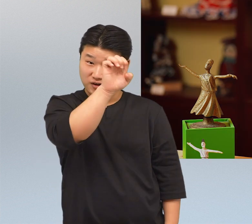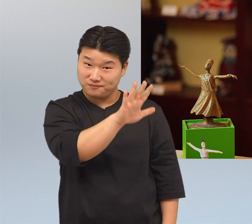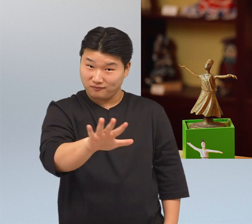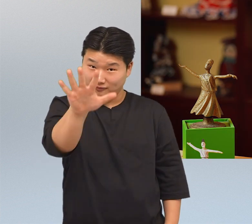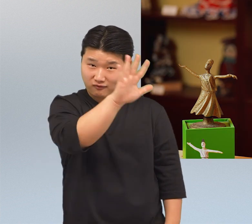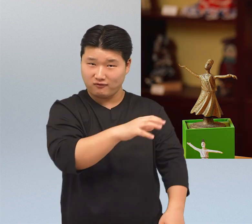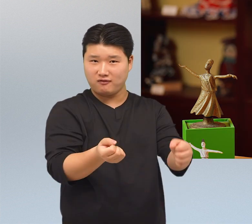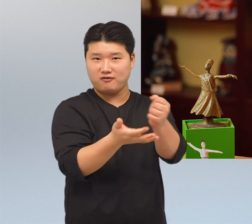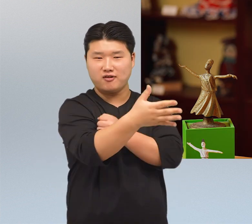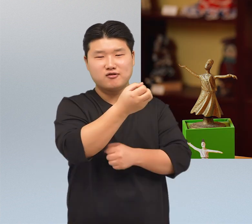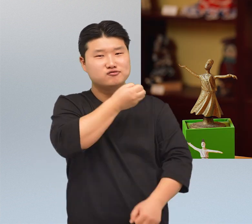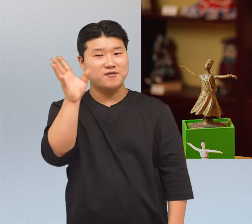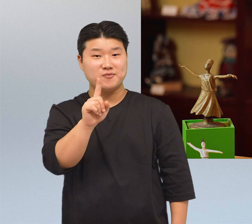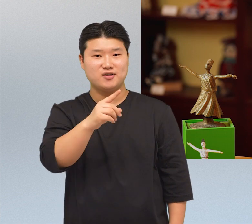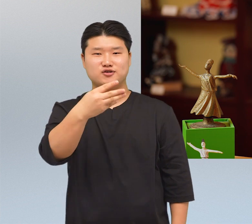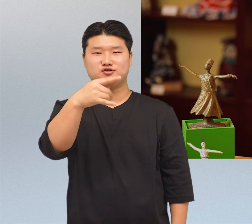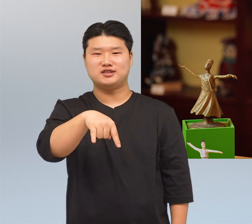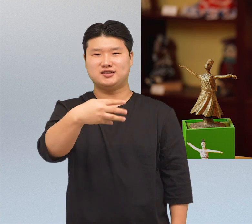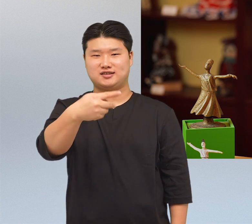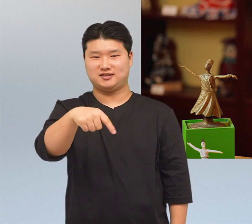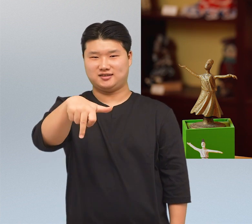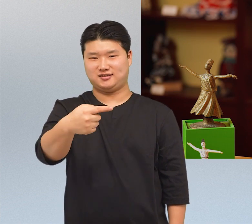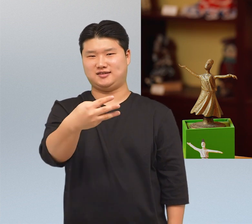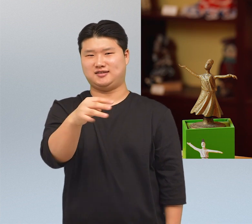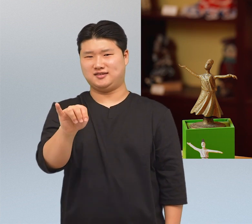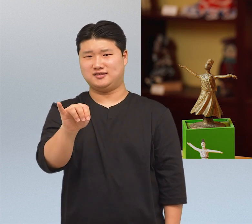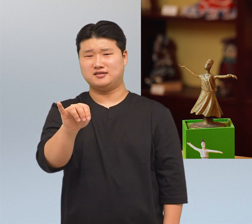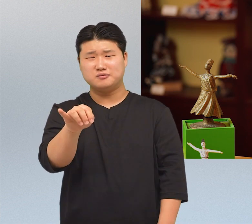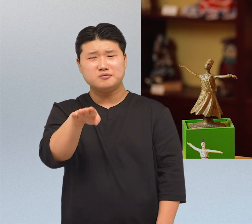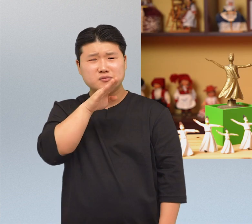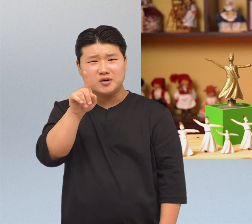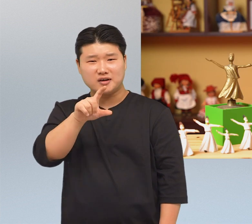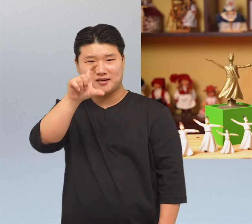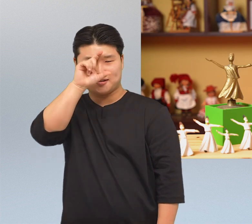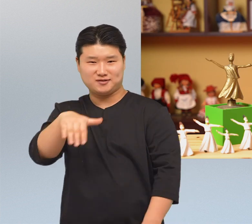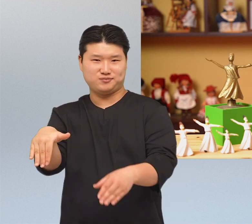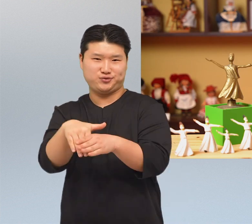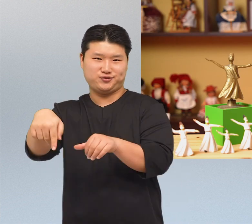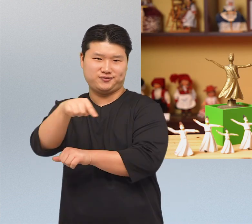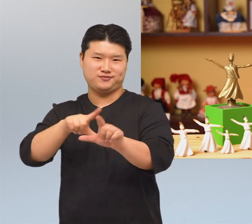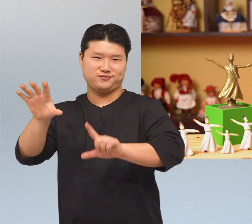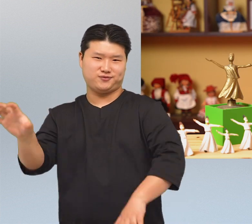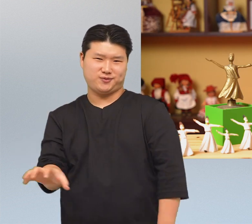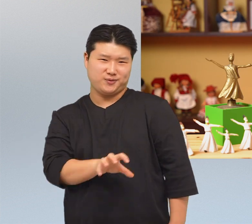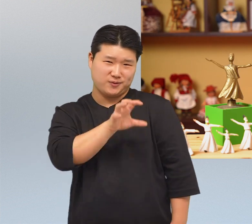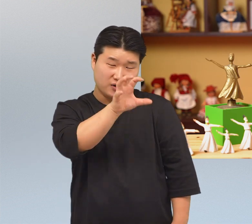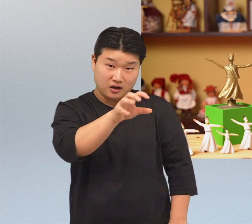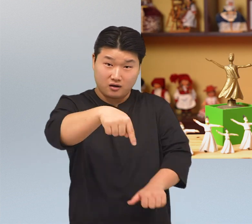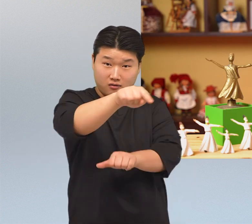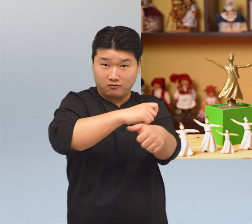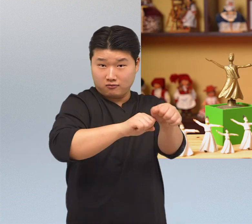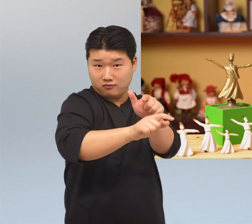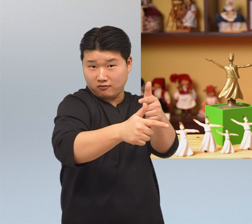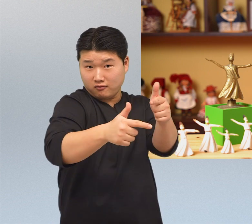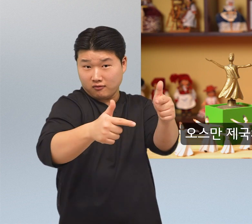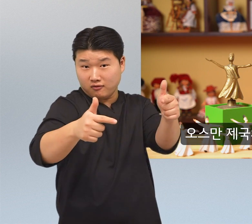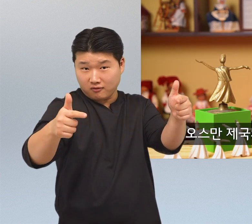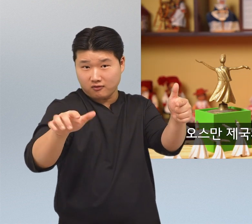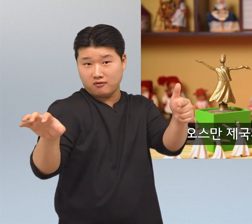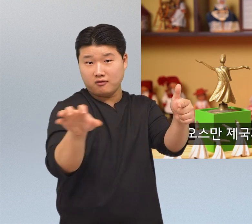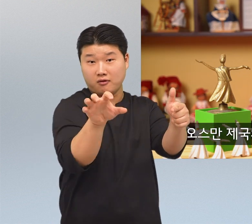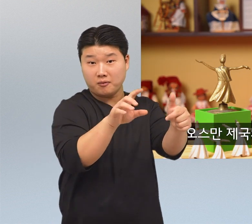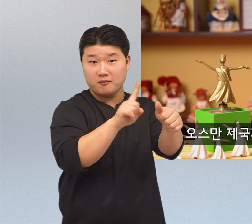18세기 튀르크리라고 하는 열풍을 낳기에 이릅니다. 튀르크리는 유럽의 다양한